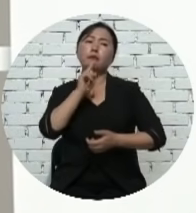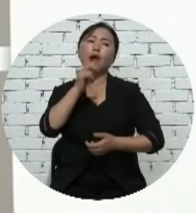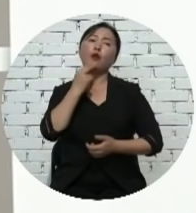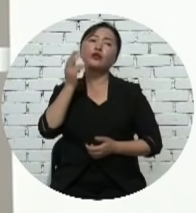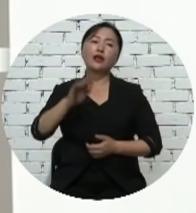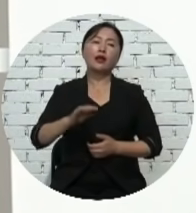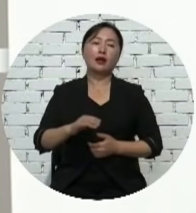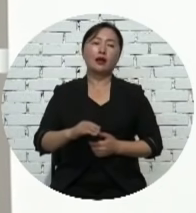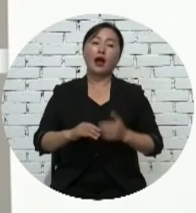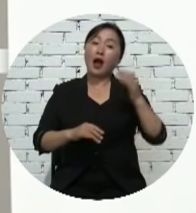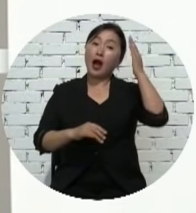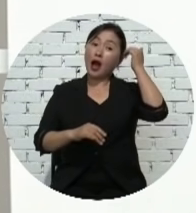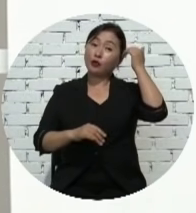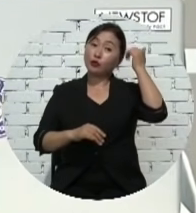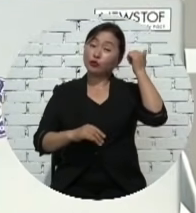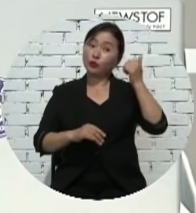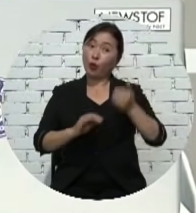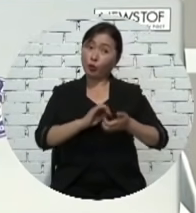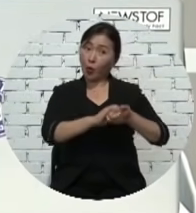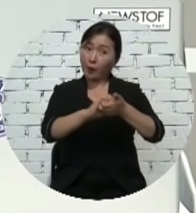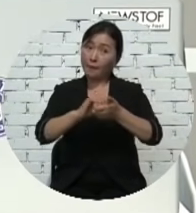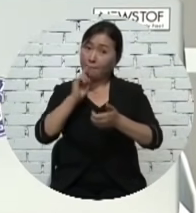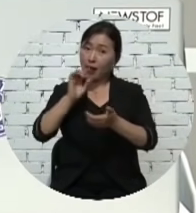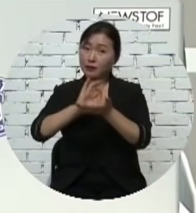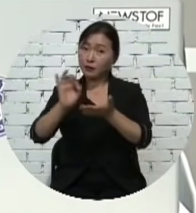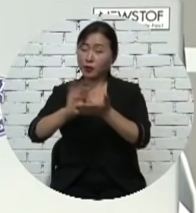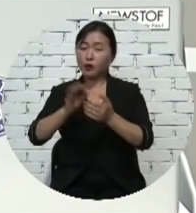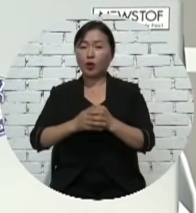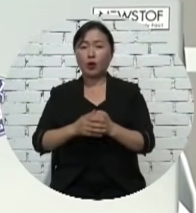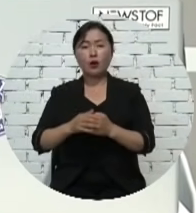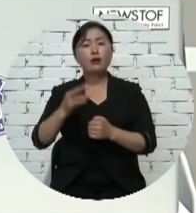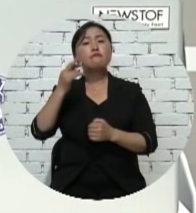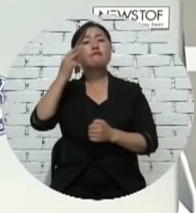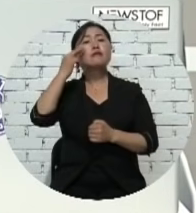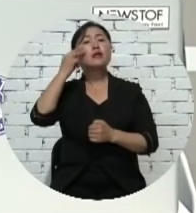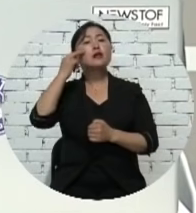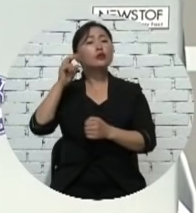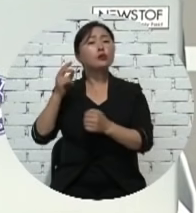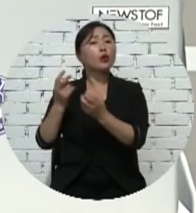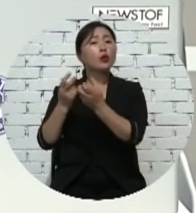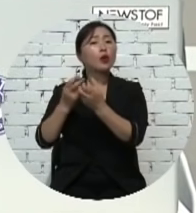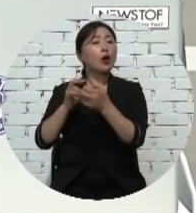미국 척지 자는 건가요? 어떻게 하시겠다는 아니면 설득을 시켜야죠. 그것은 이제